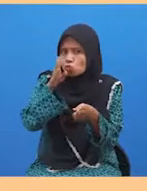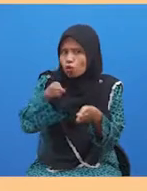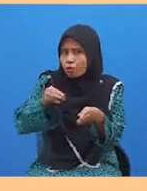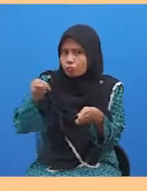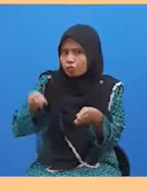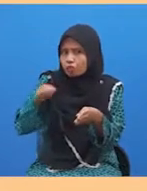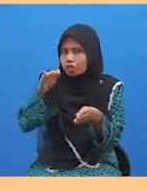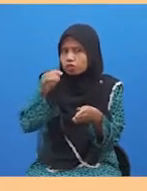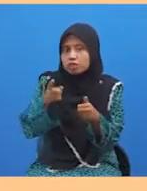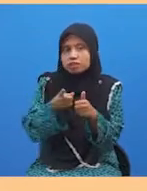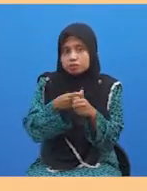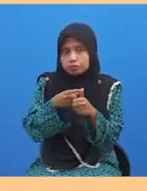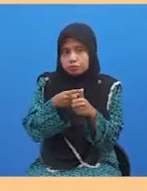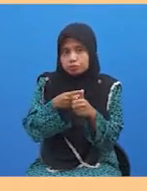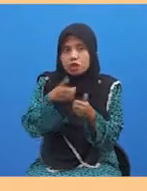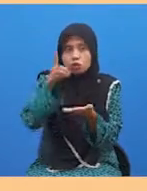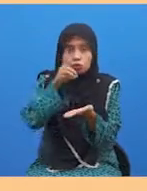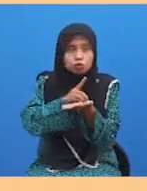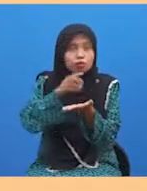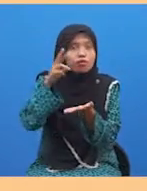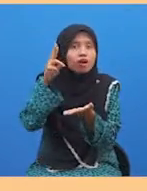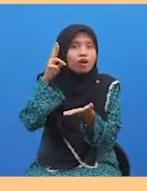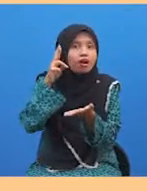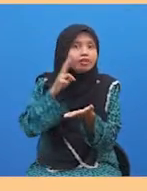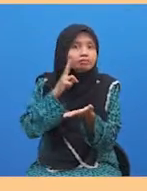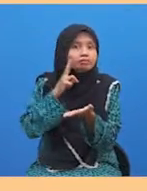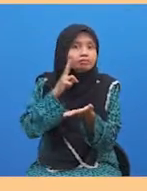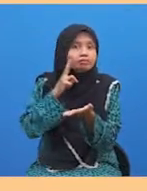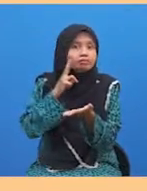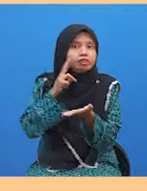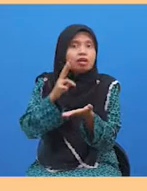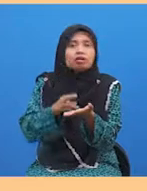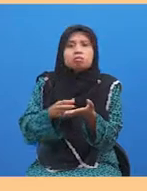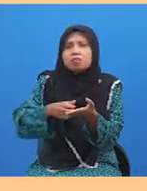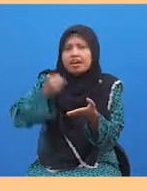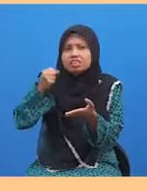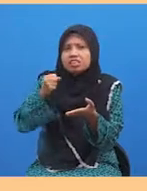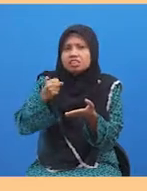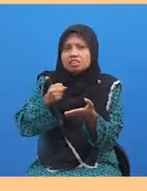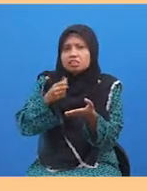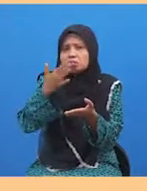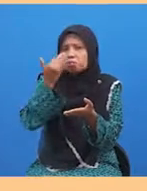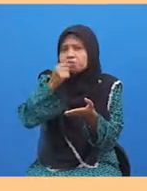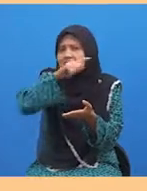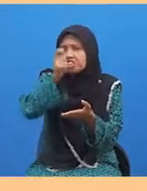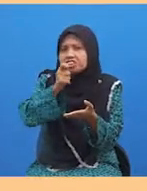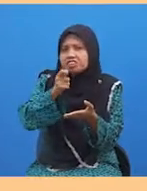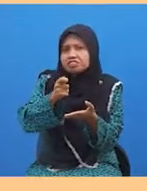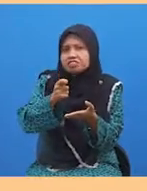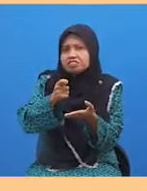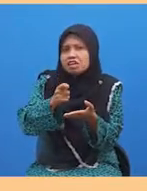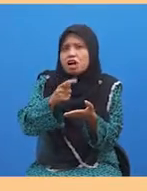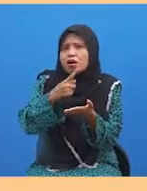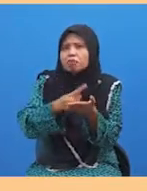seseorang murid iaitu Dr. Raihan berani mempertikaikan